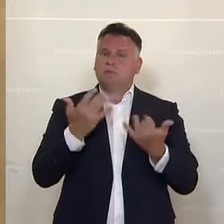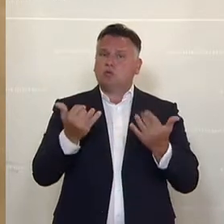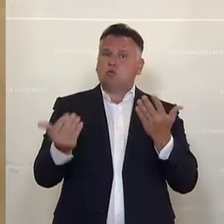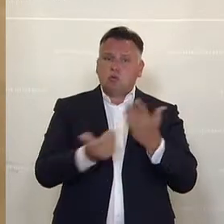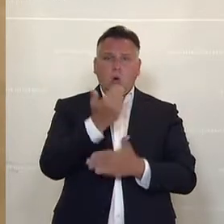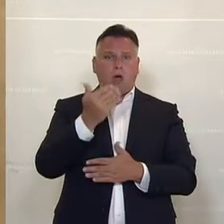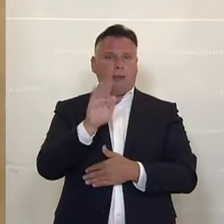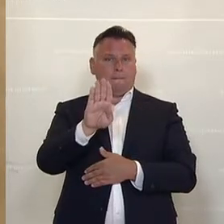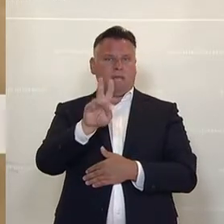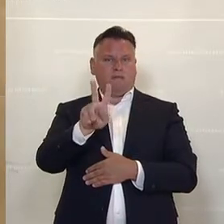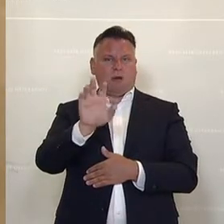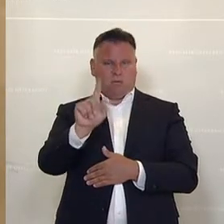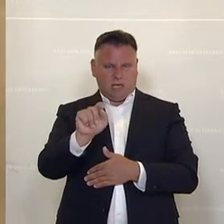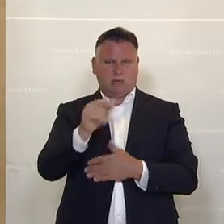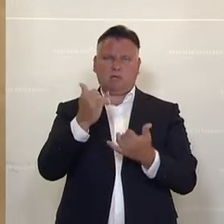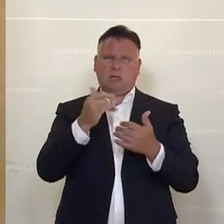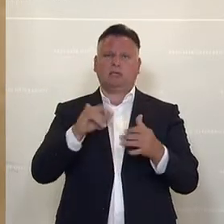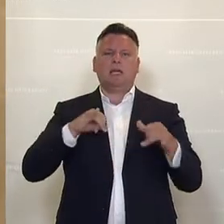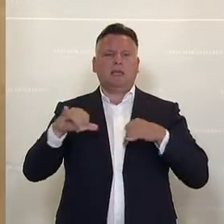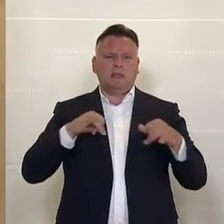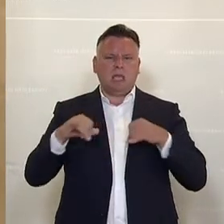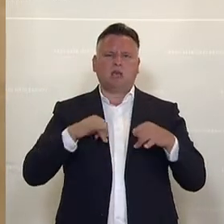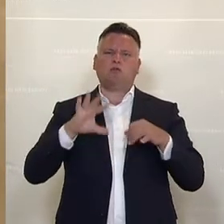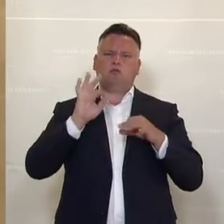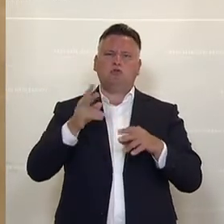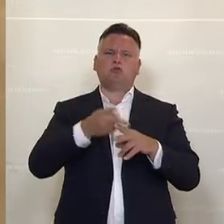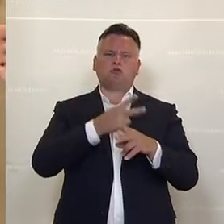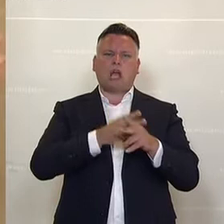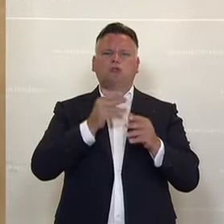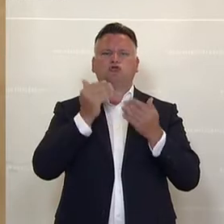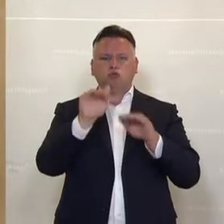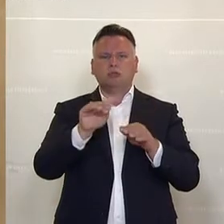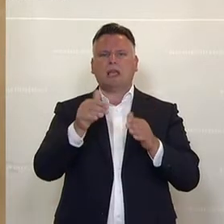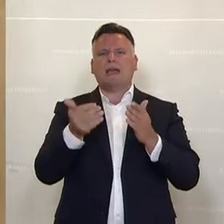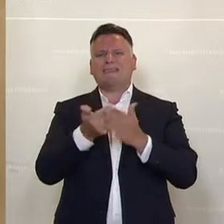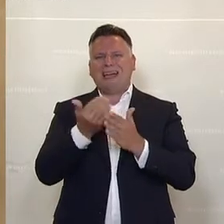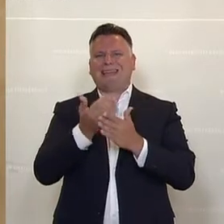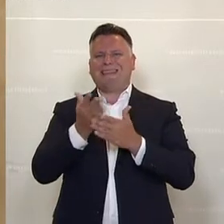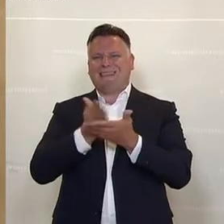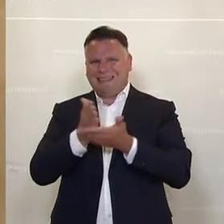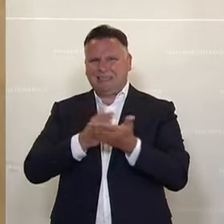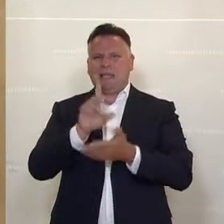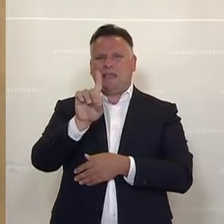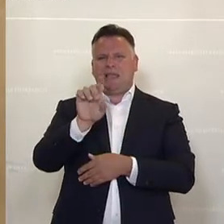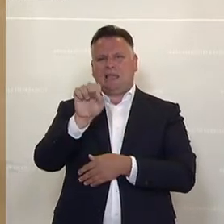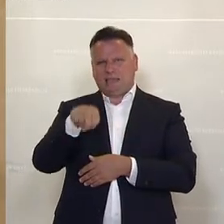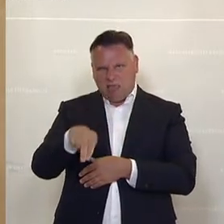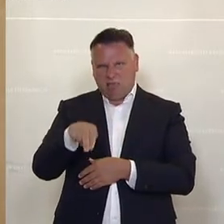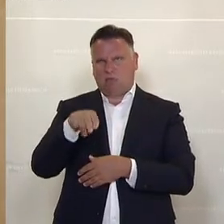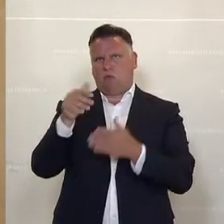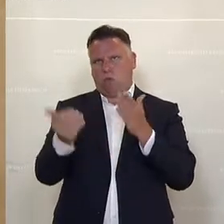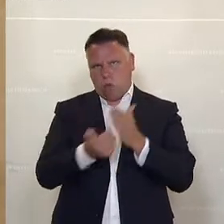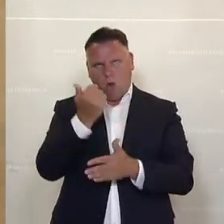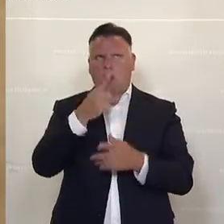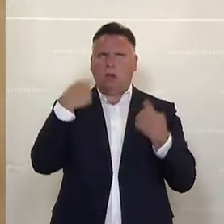des BVD jetzt unter dem Namen Direktion für Staatsschutz und Nachrichtendienst, kurz DSN, wird ein bisschen dauern, bis wir das Kürzel alle